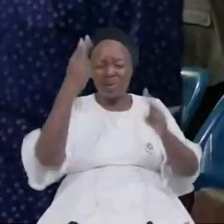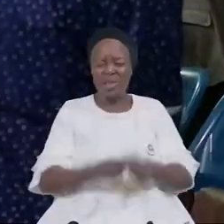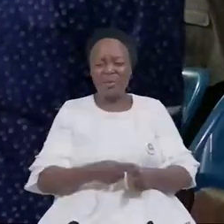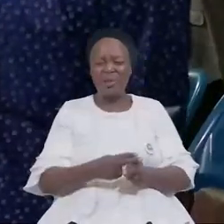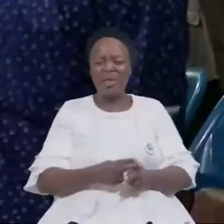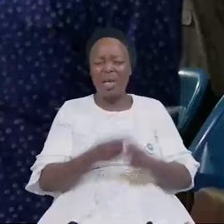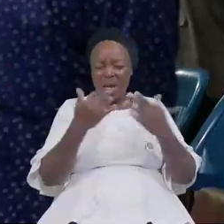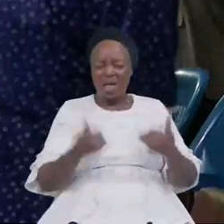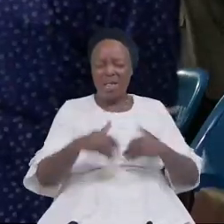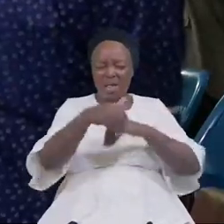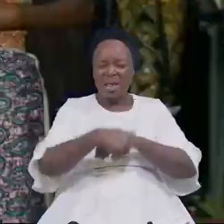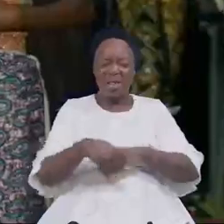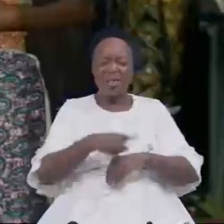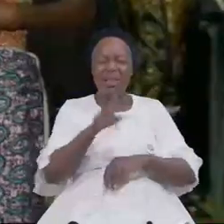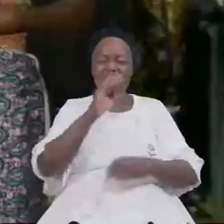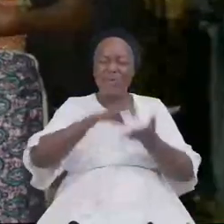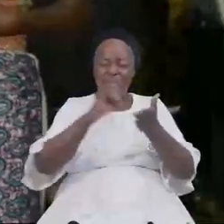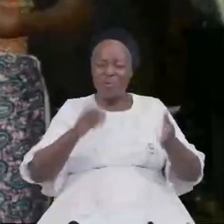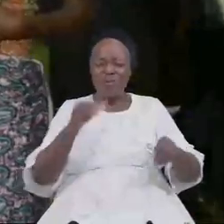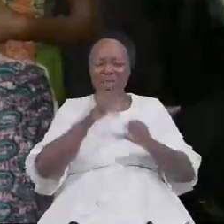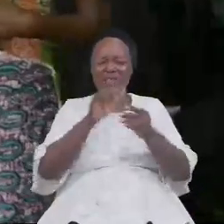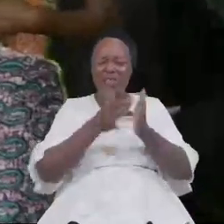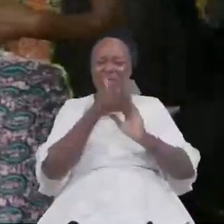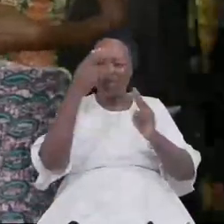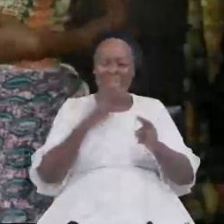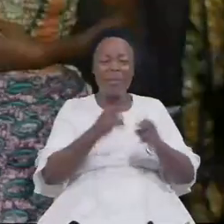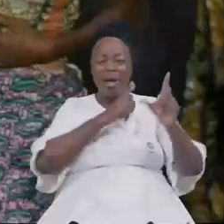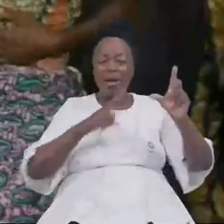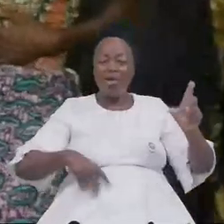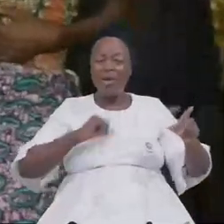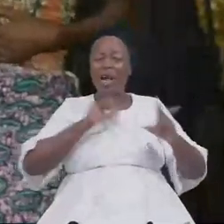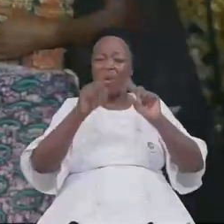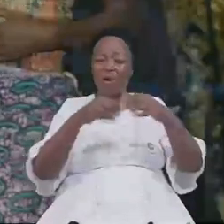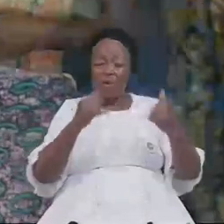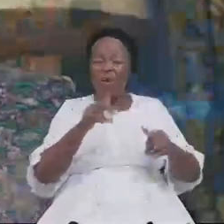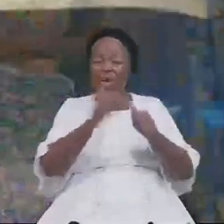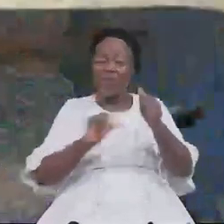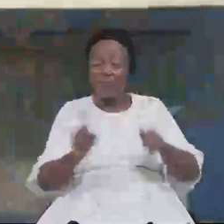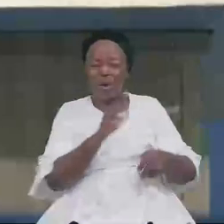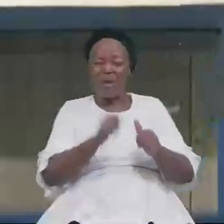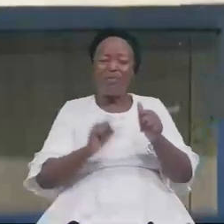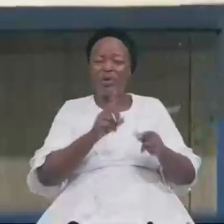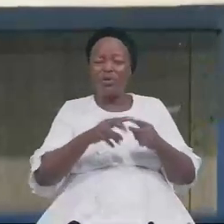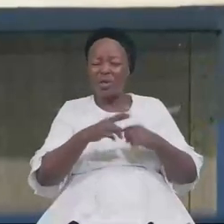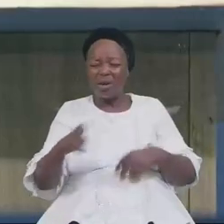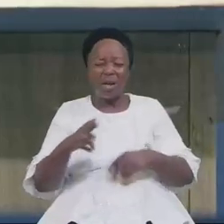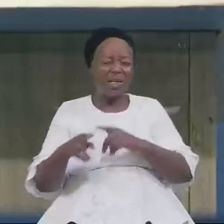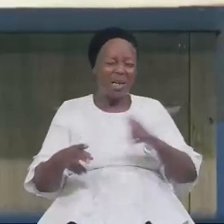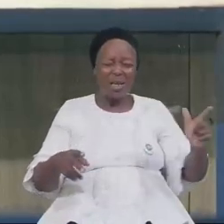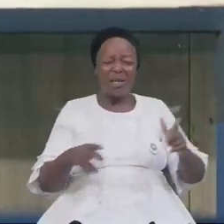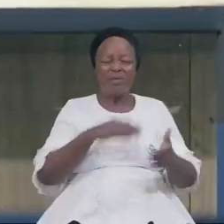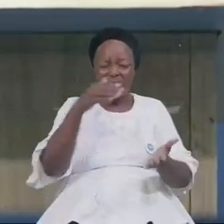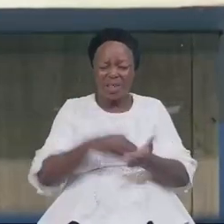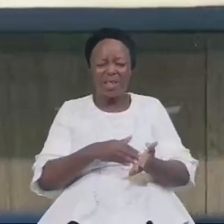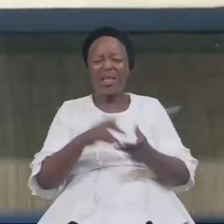soir, c'est ôté. Seigneur, je prie pour tout le monde, à ma droite, à ma gauche, au